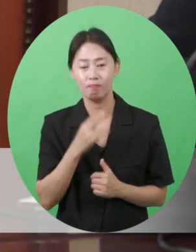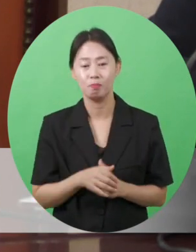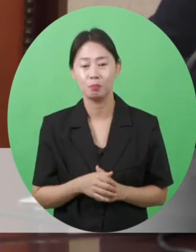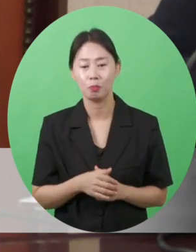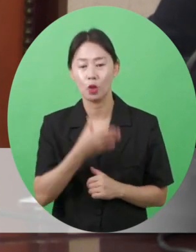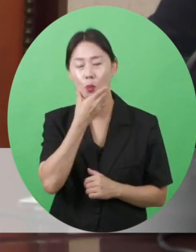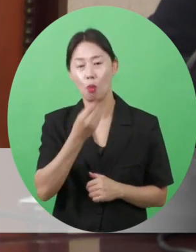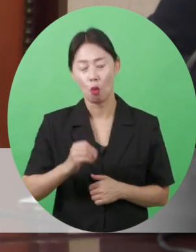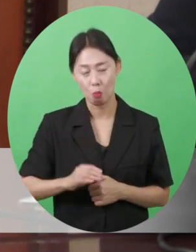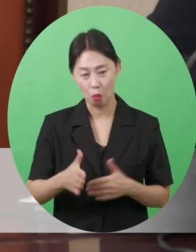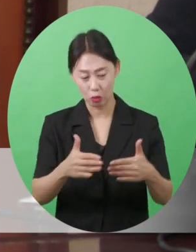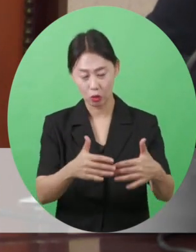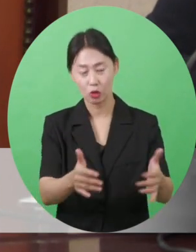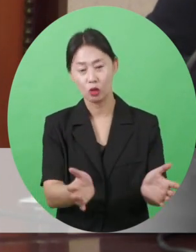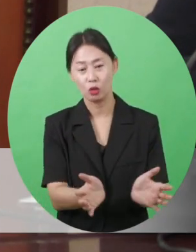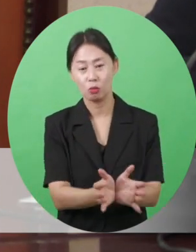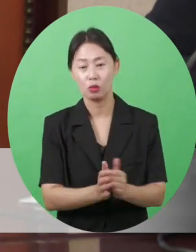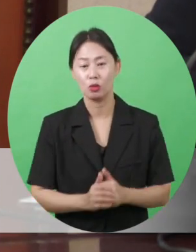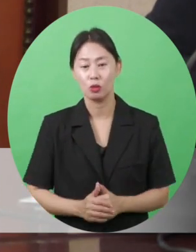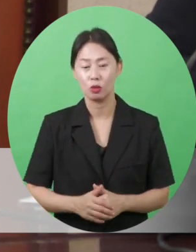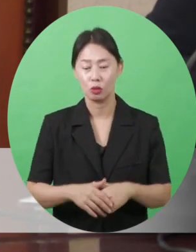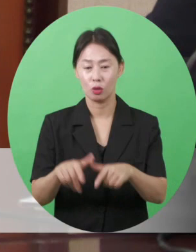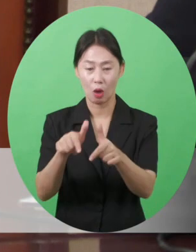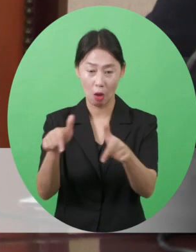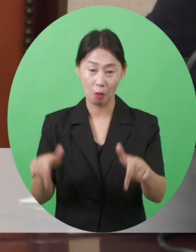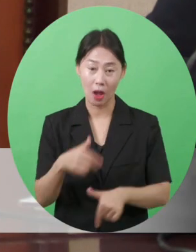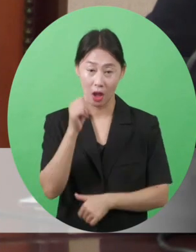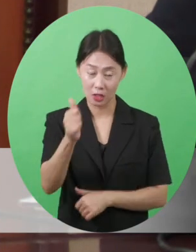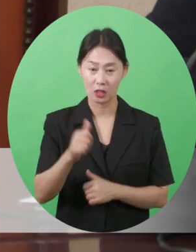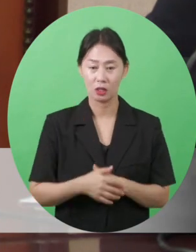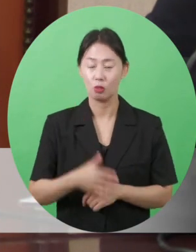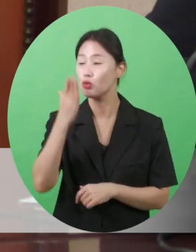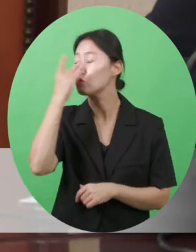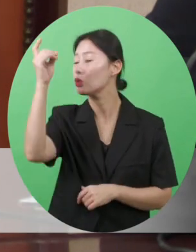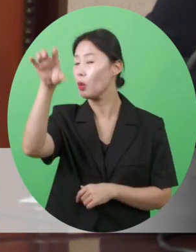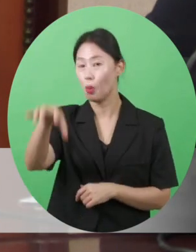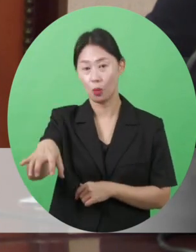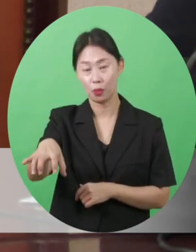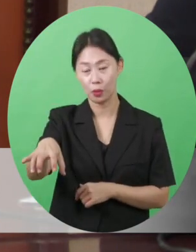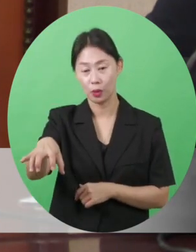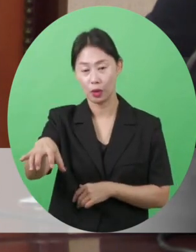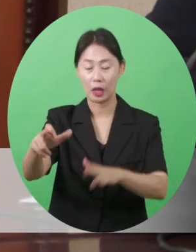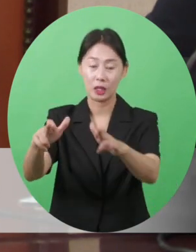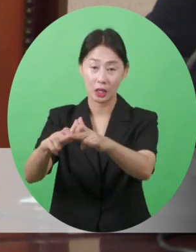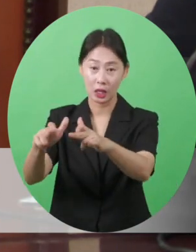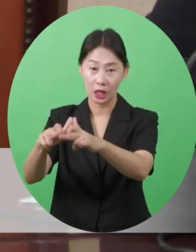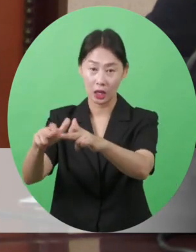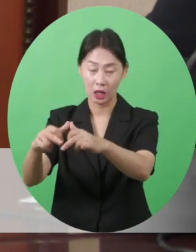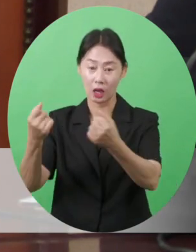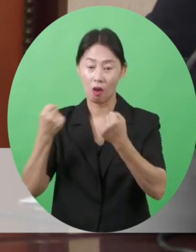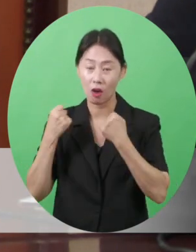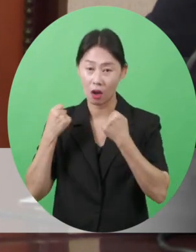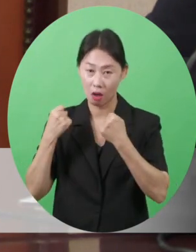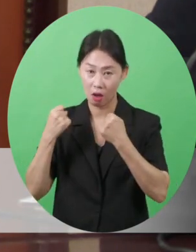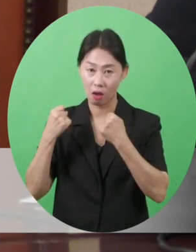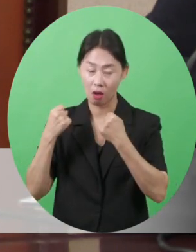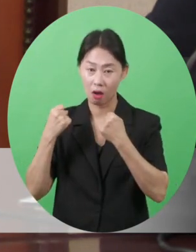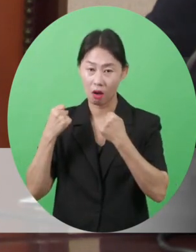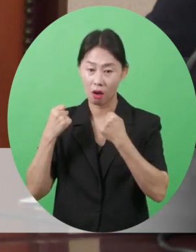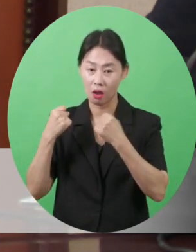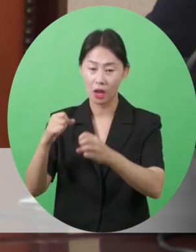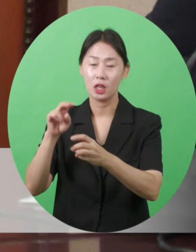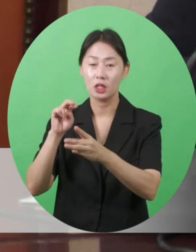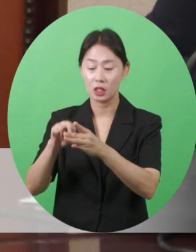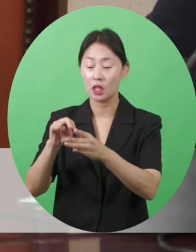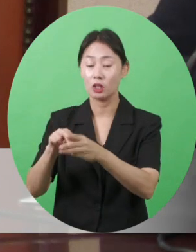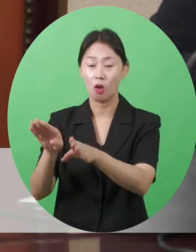보건복지부 담당 과장님이 오늘 저기 순천에서 장애인 건강